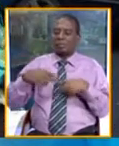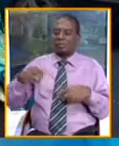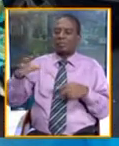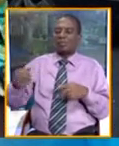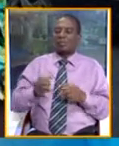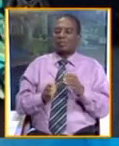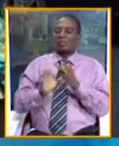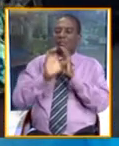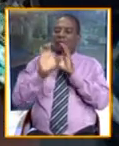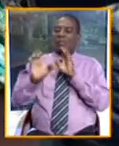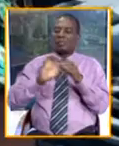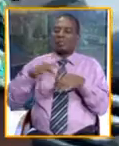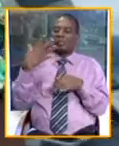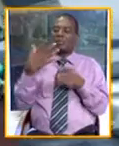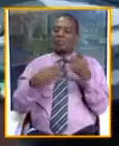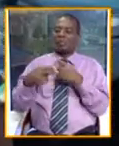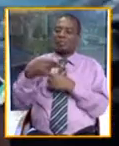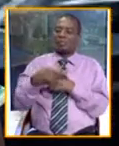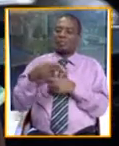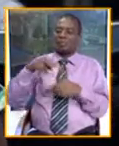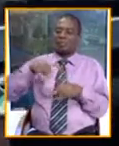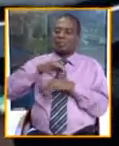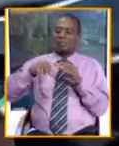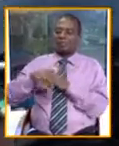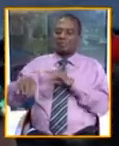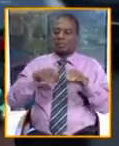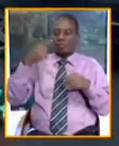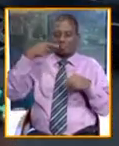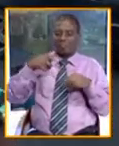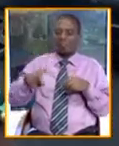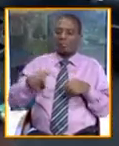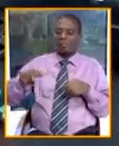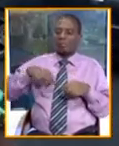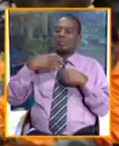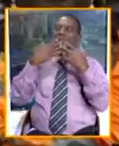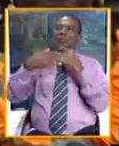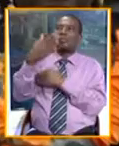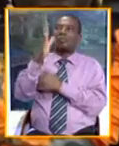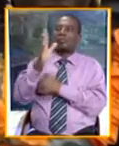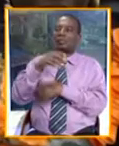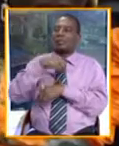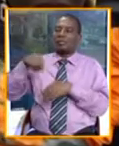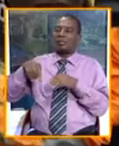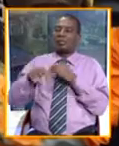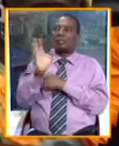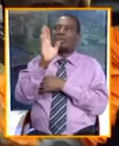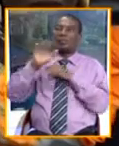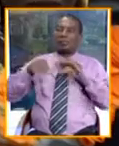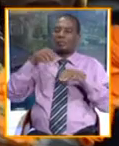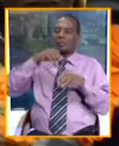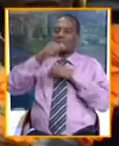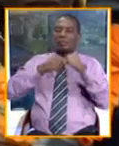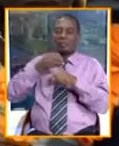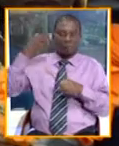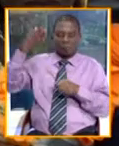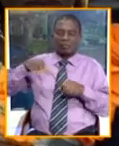heures. On a tout fait pour être là. Par la grâce de Dieu, on est arrivé sain et sauf. Nous remercions Dieu. Que Dieu fasse que l'année prochaine, on